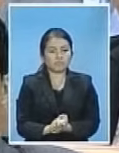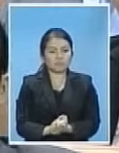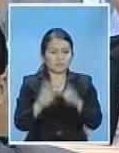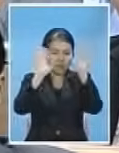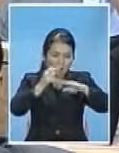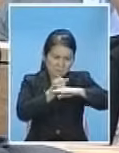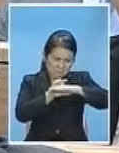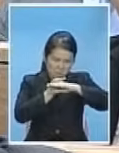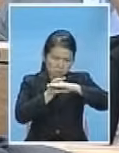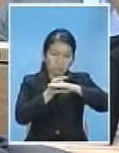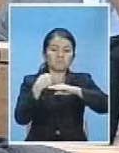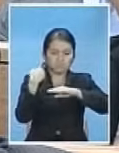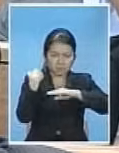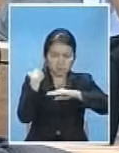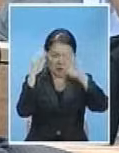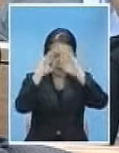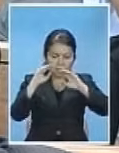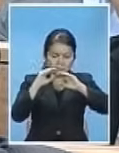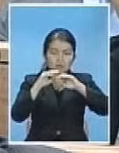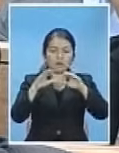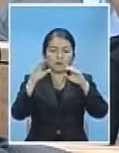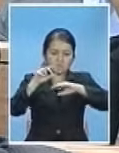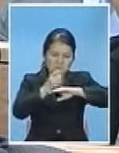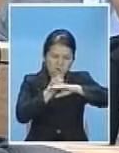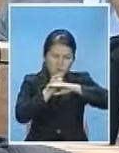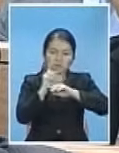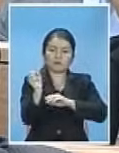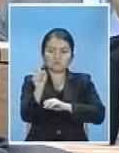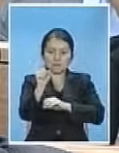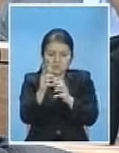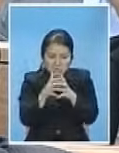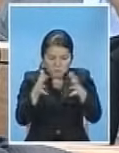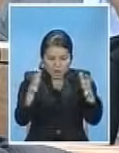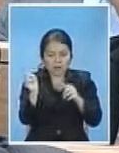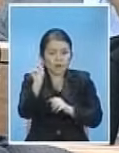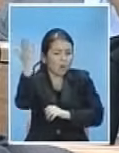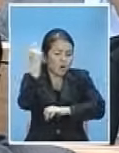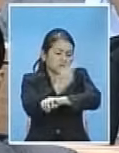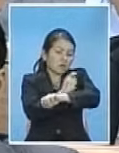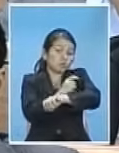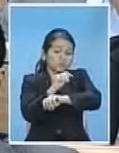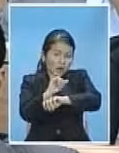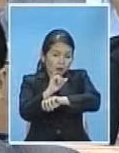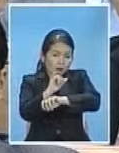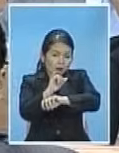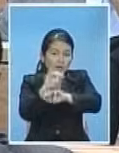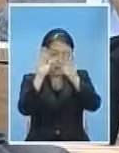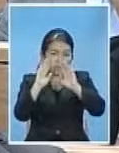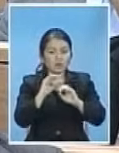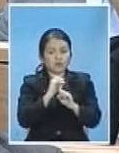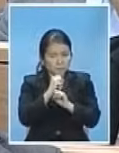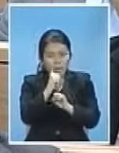าตานีกระบอกใหญ่ที่สุดตลอดสมัยกรุงศรีอยุธยาไม่เคยทำ